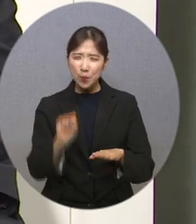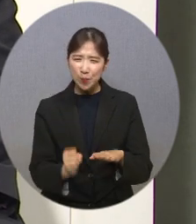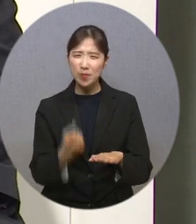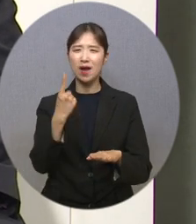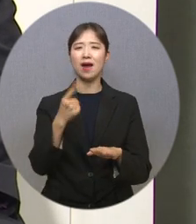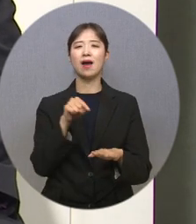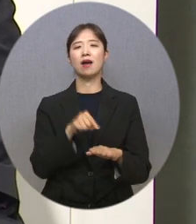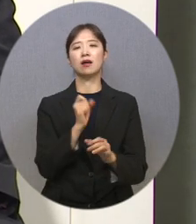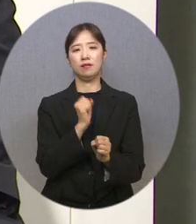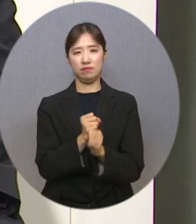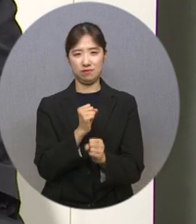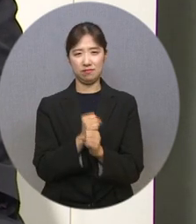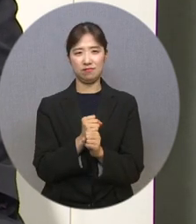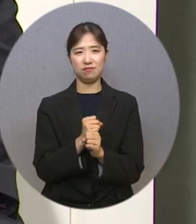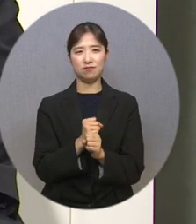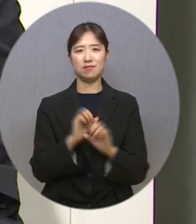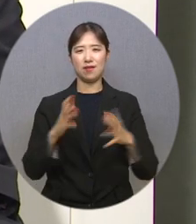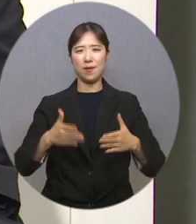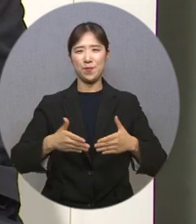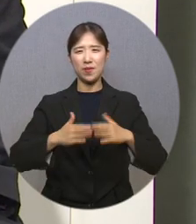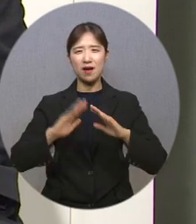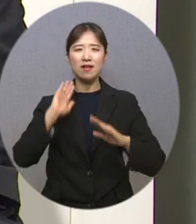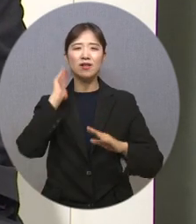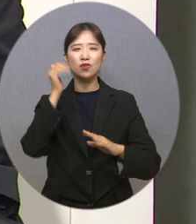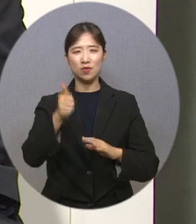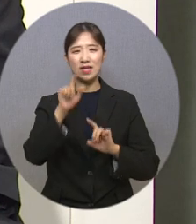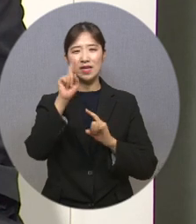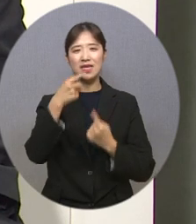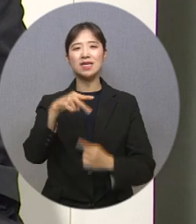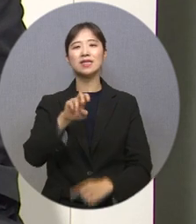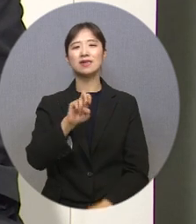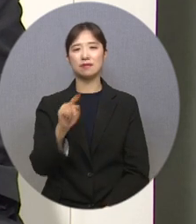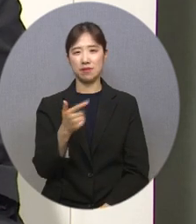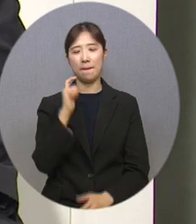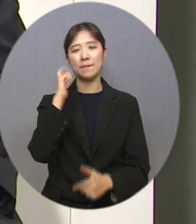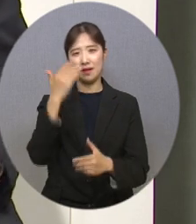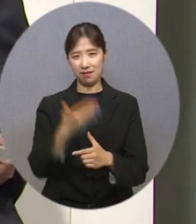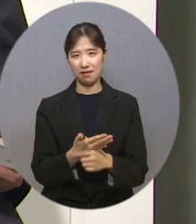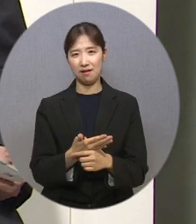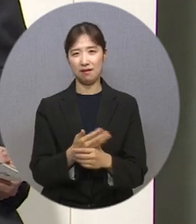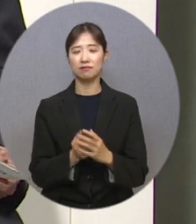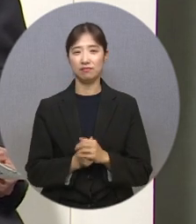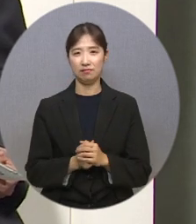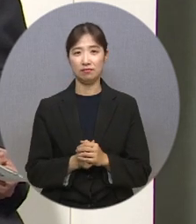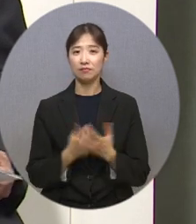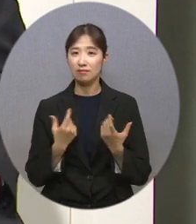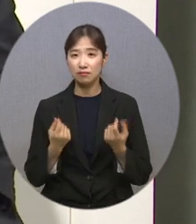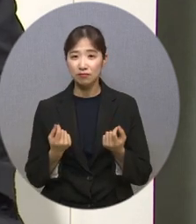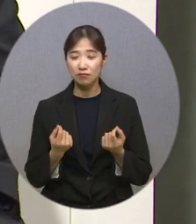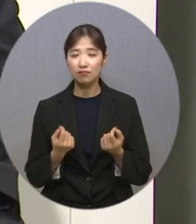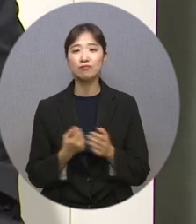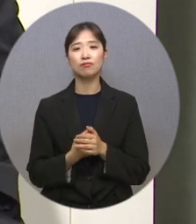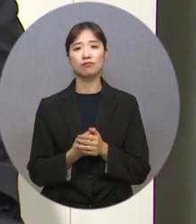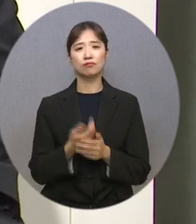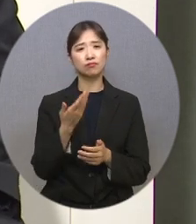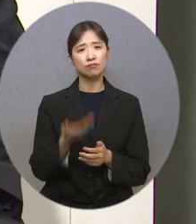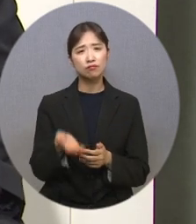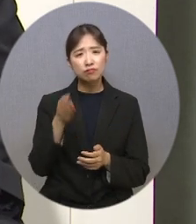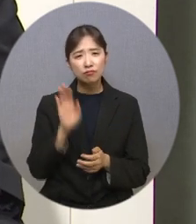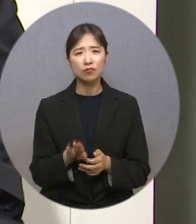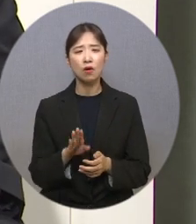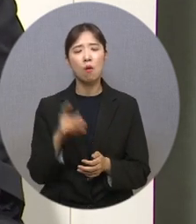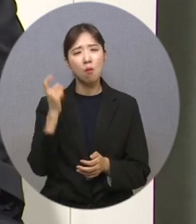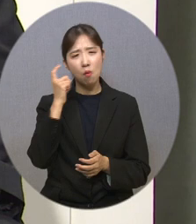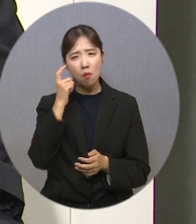주신 건국 대통령 이승만 박사. 그러면 얘기는 다 끝났어요. 그런데